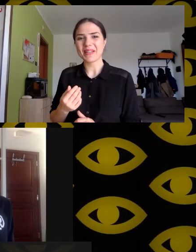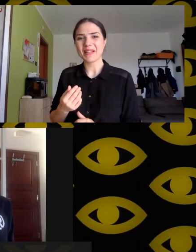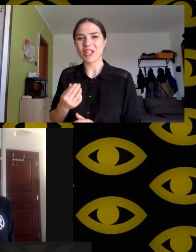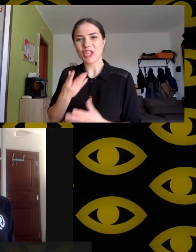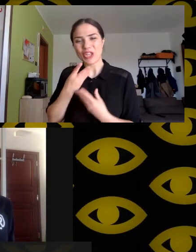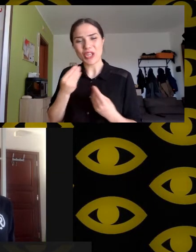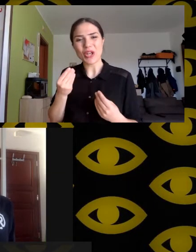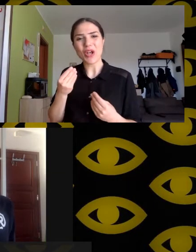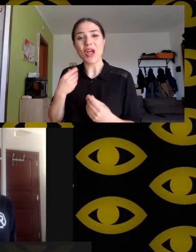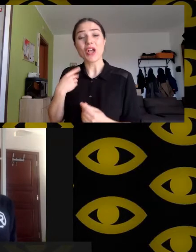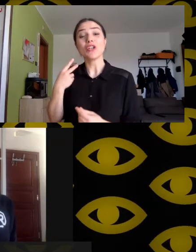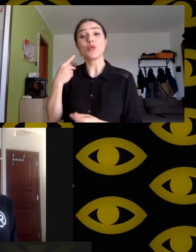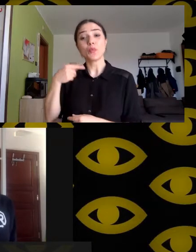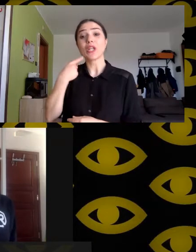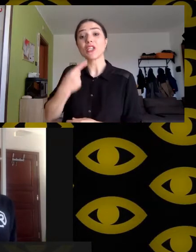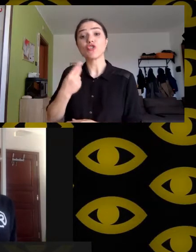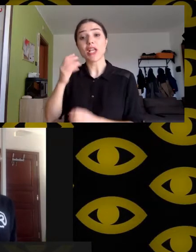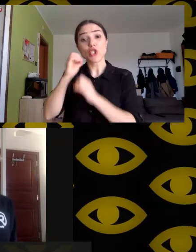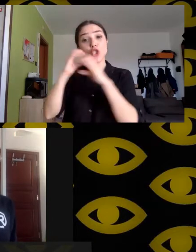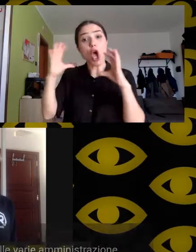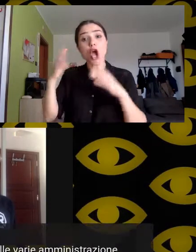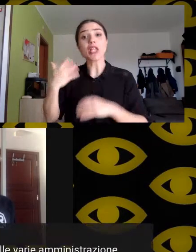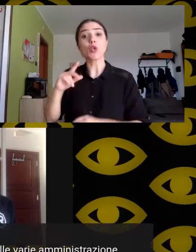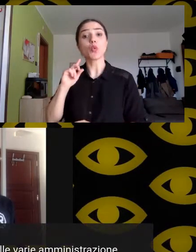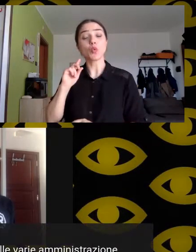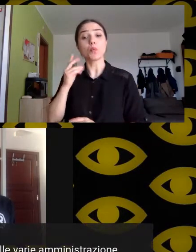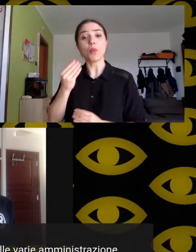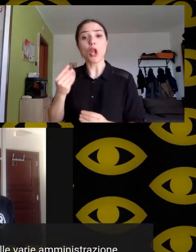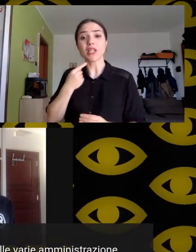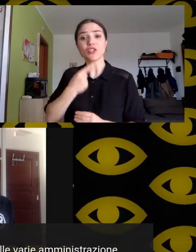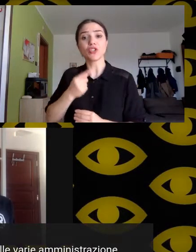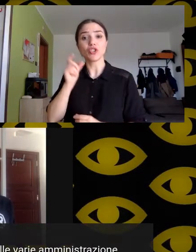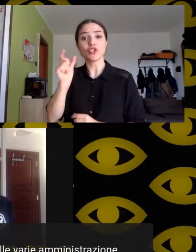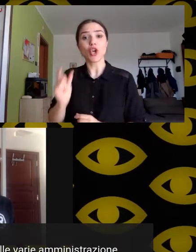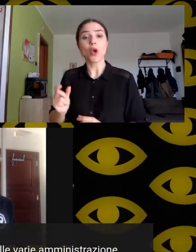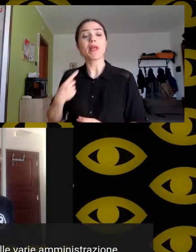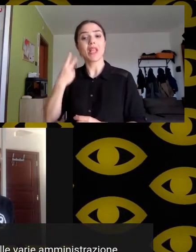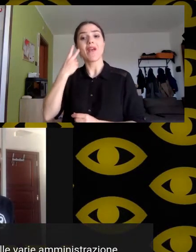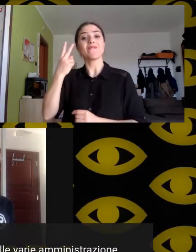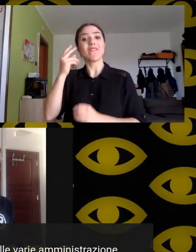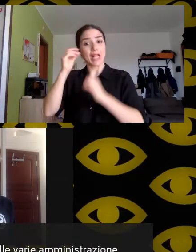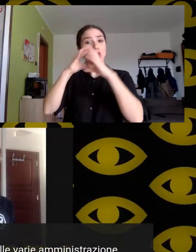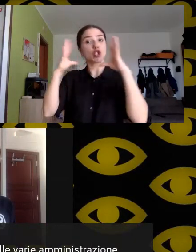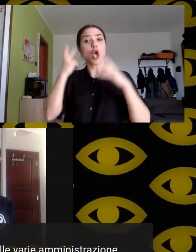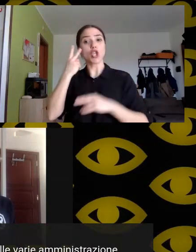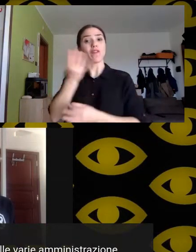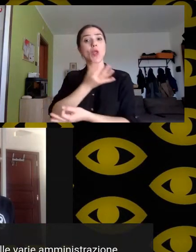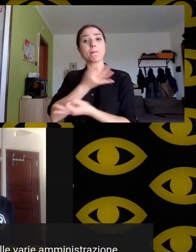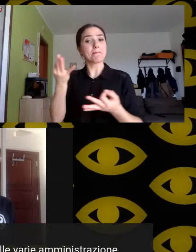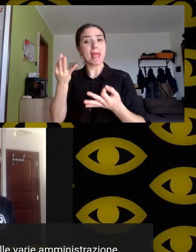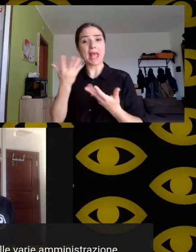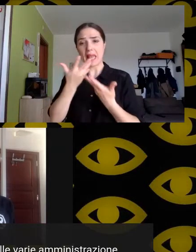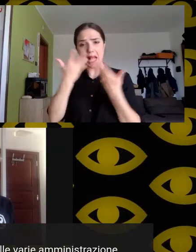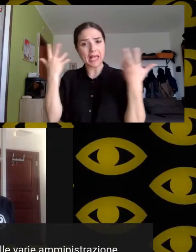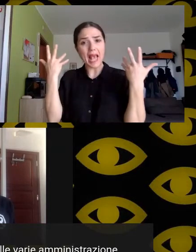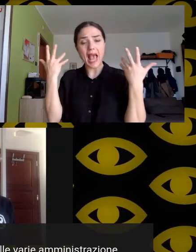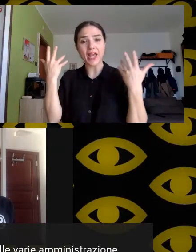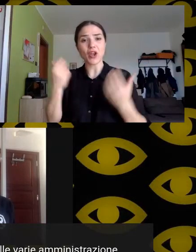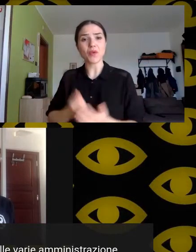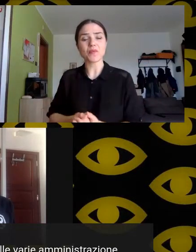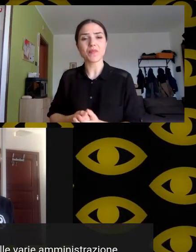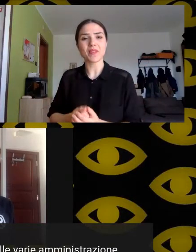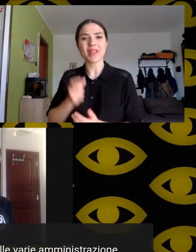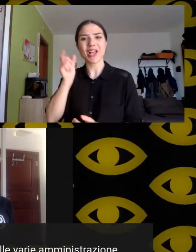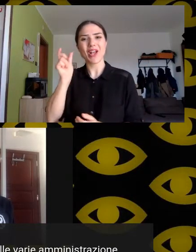le ricordo bene e nitide. Poi c'è anche il saluto di Bartolomeo, che dice: immaginate che ci sono persone che occupano nelle